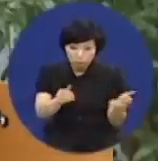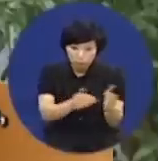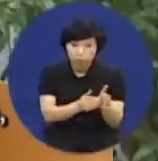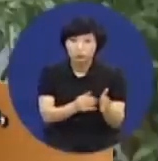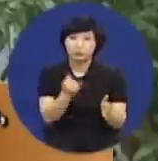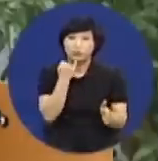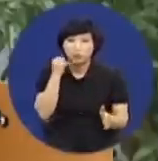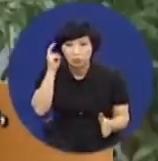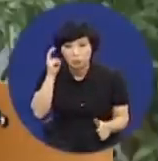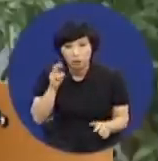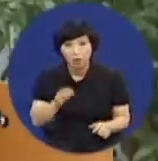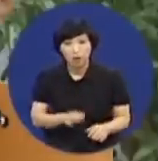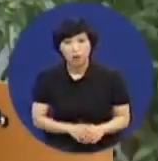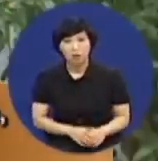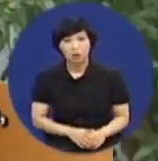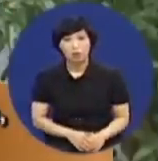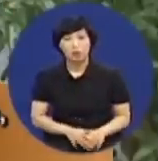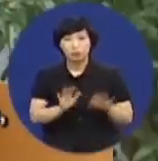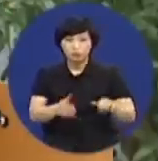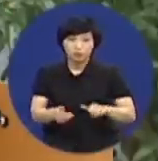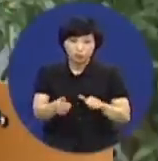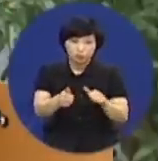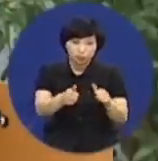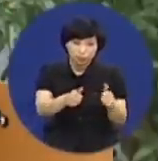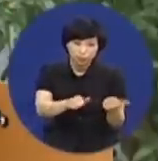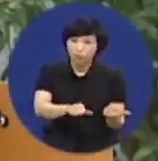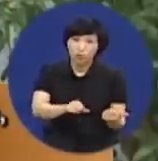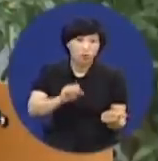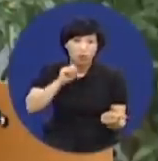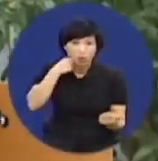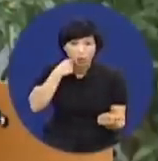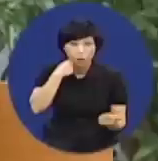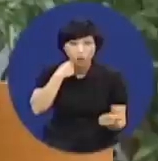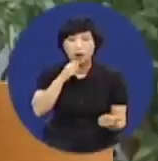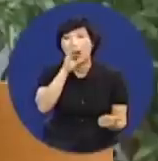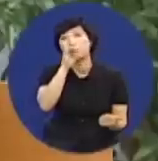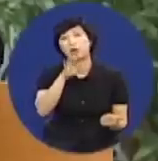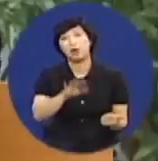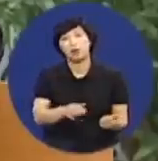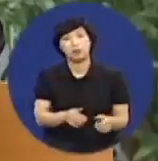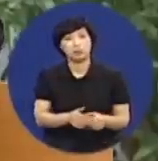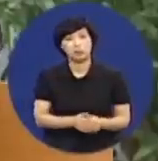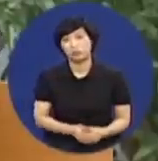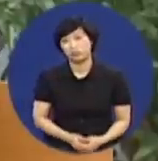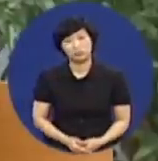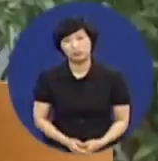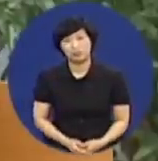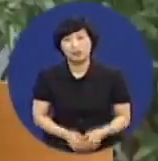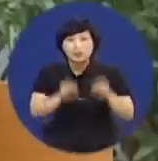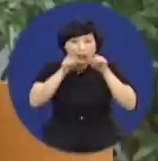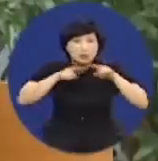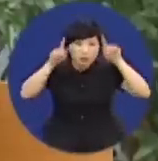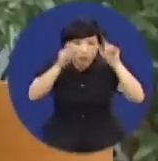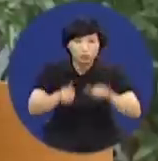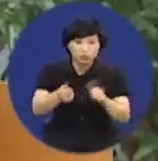ただ死んだらいいのに、死にたくても死ねないどころが地獄です